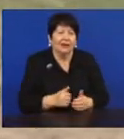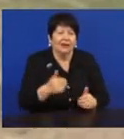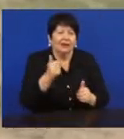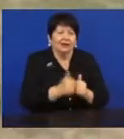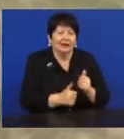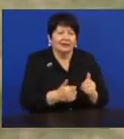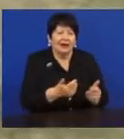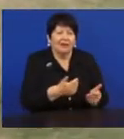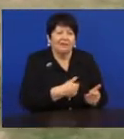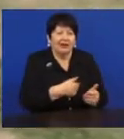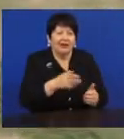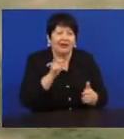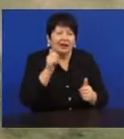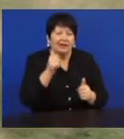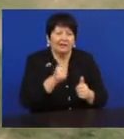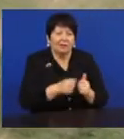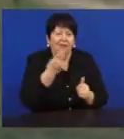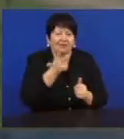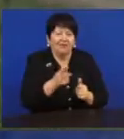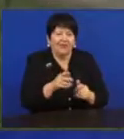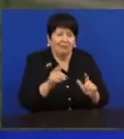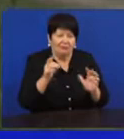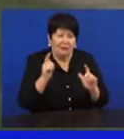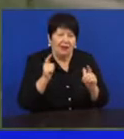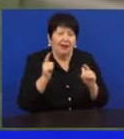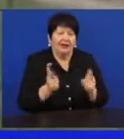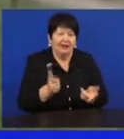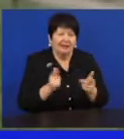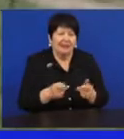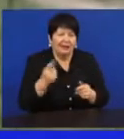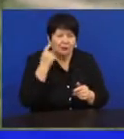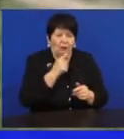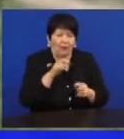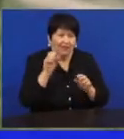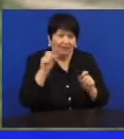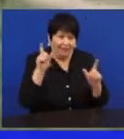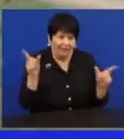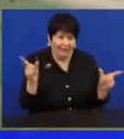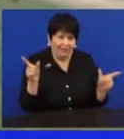Cred că fiecare trebuie să vedem realitatea cu ochii deschiși, pentru că